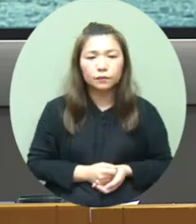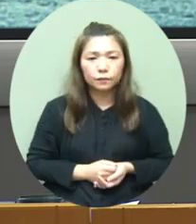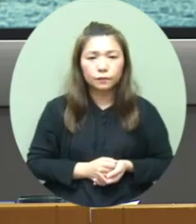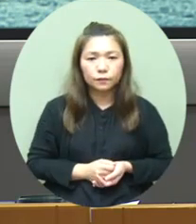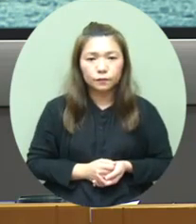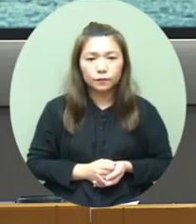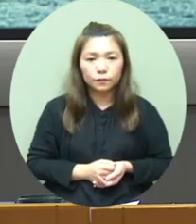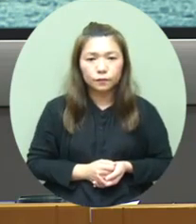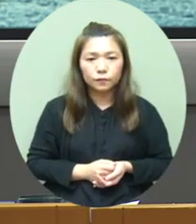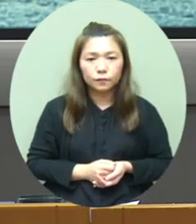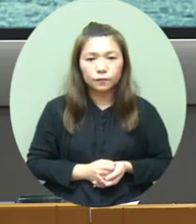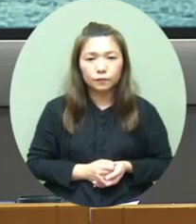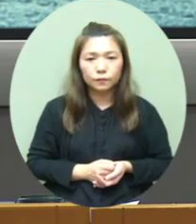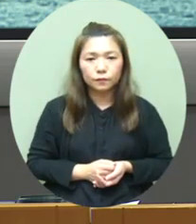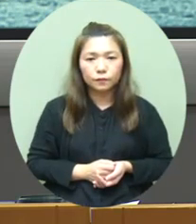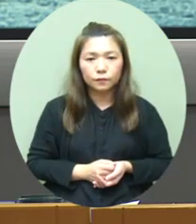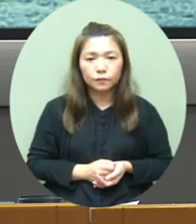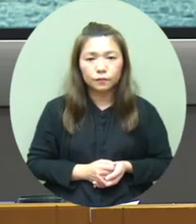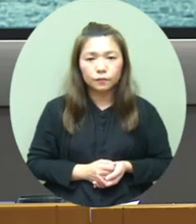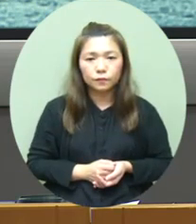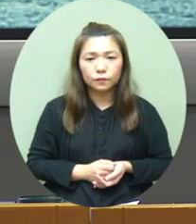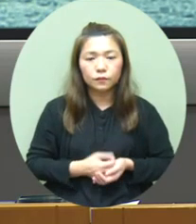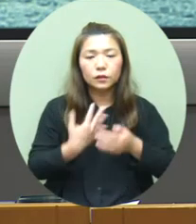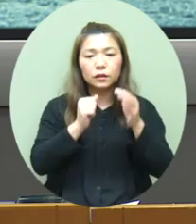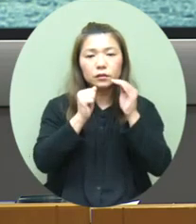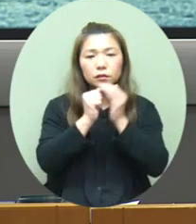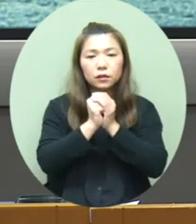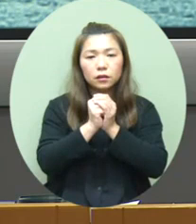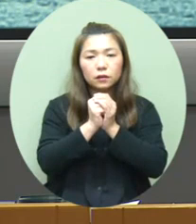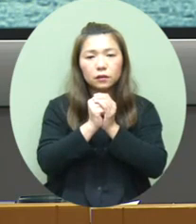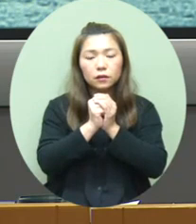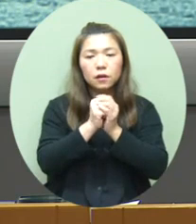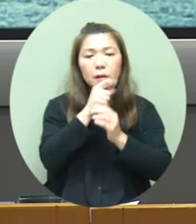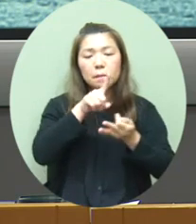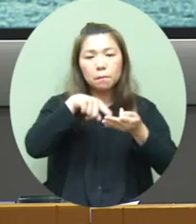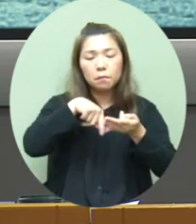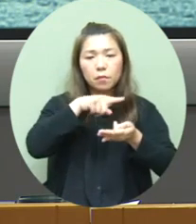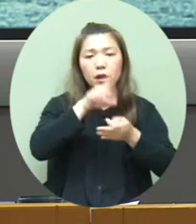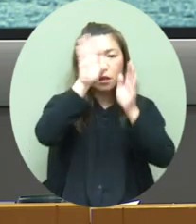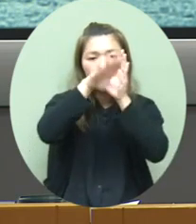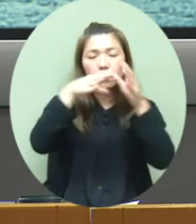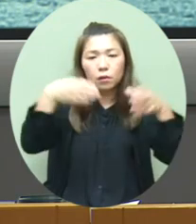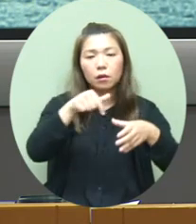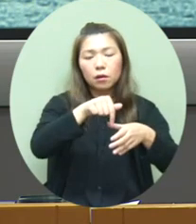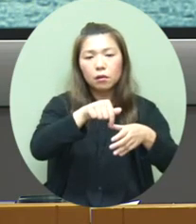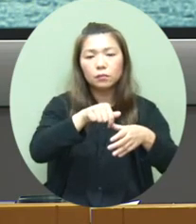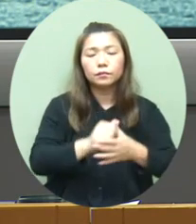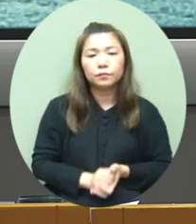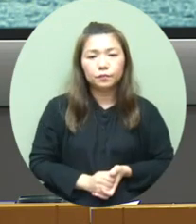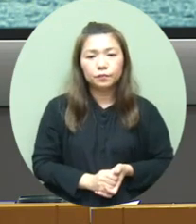即係停止嘅，就係嗰個聖方濟中學嘅嗰個籃球隊咧。咁已經